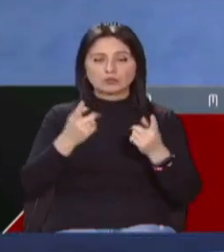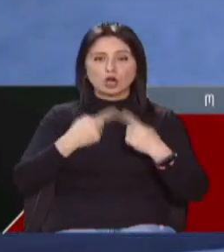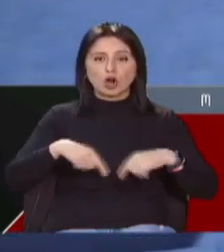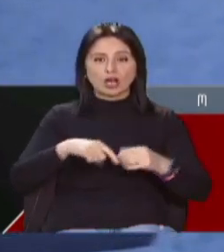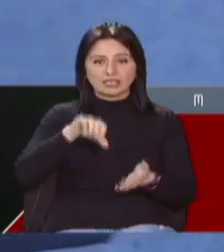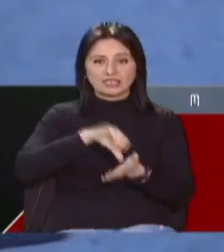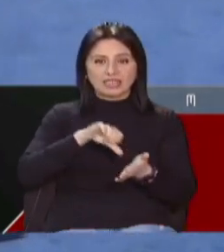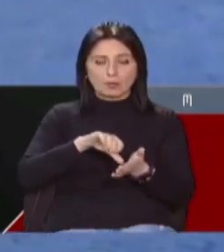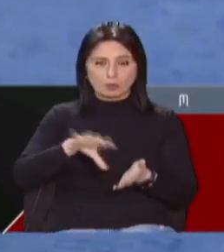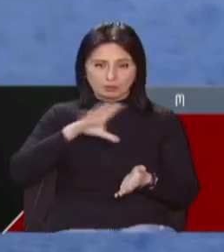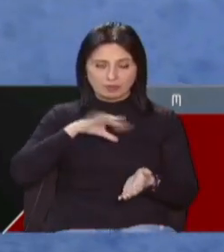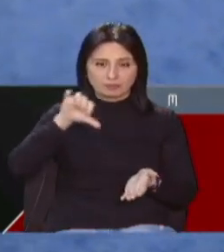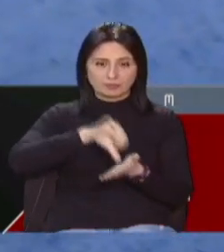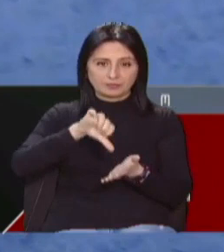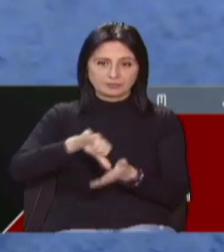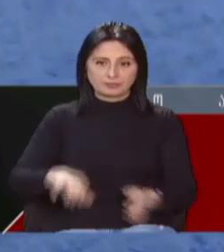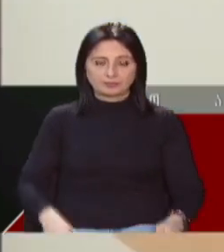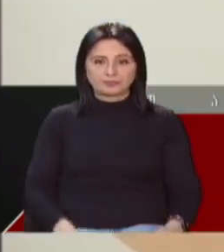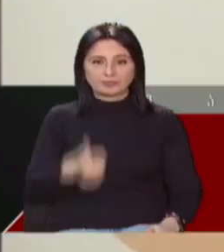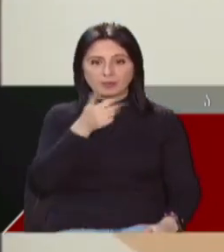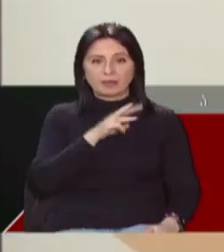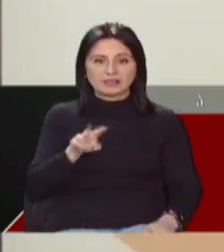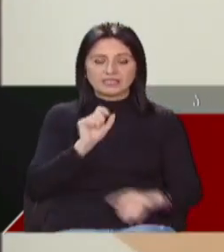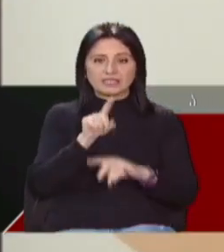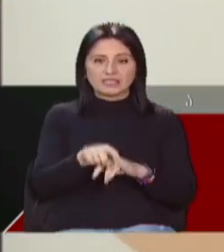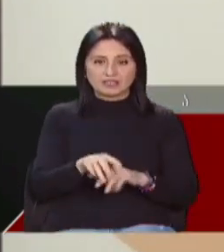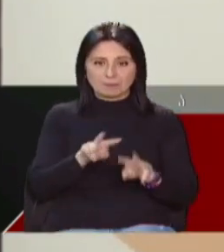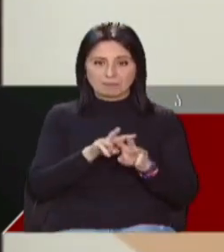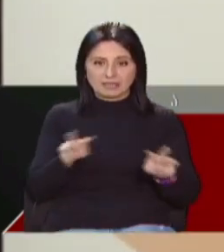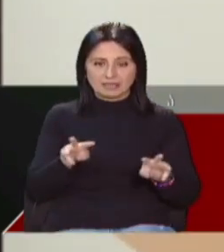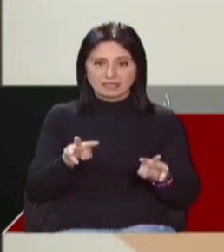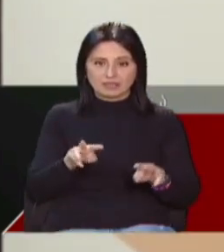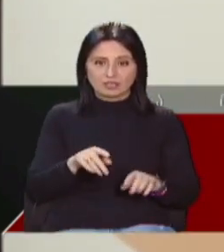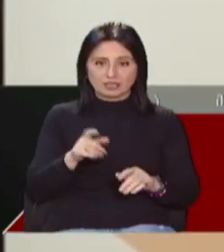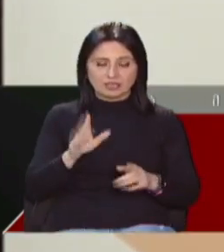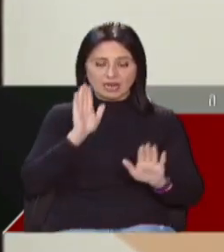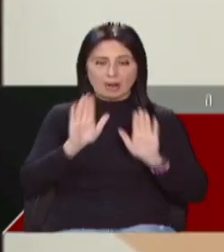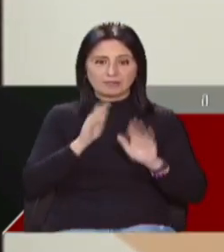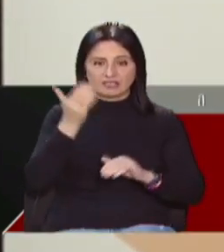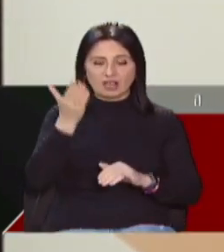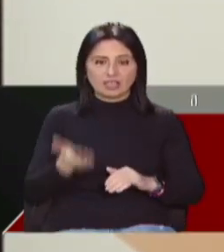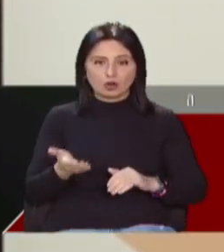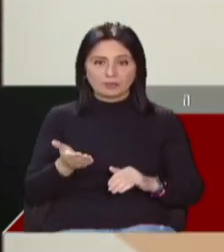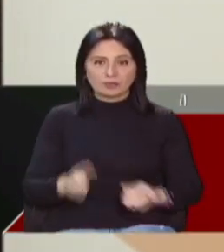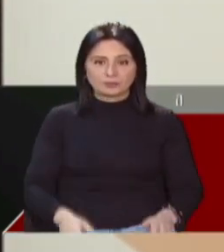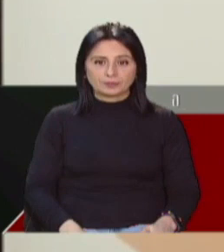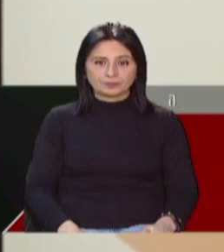ორგანიზაციების წარმომადგენლები ესწრებოდნენ. პრემიერ-მინისტრის დავალებით და მინისტრის უშუალო ხელმძღვანელობით